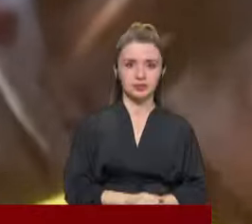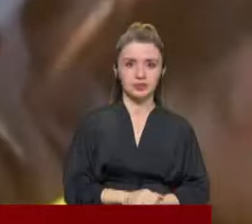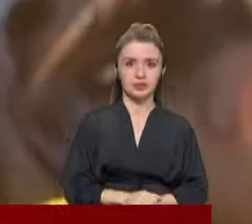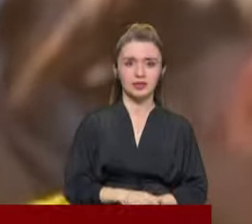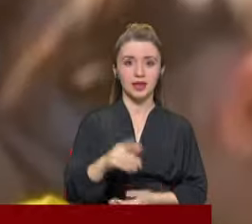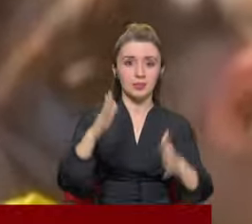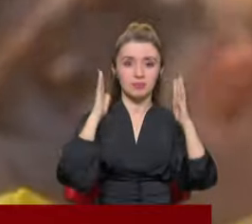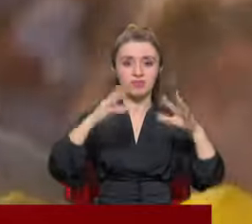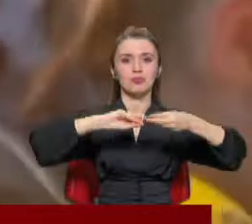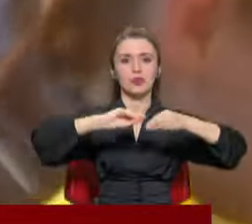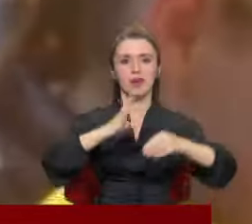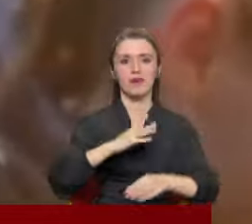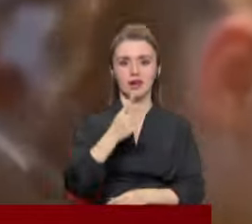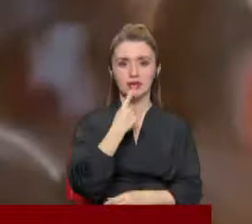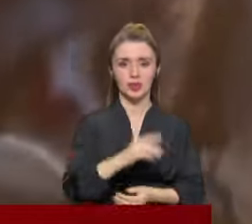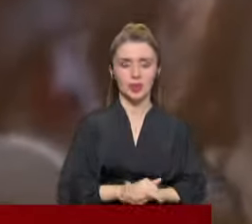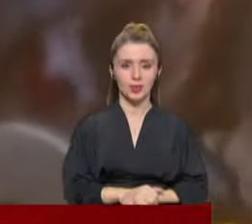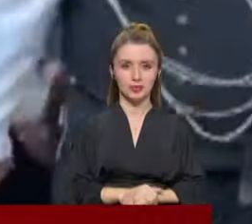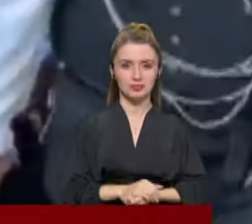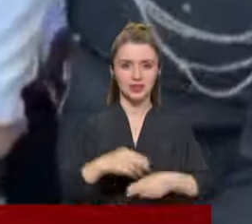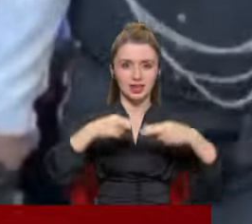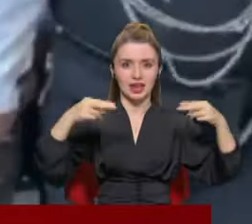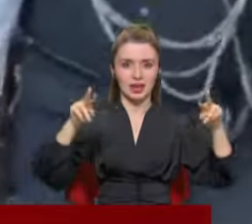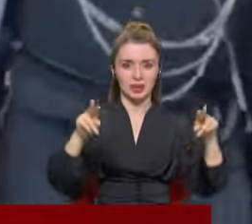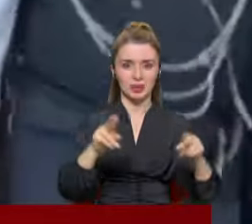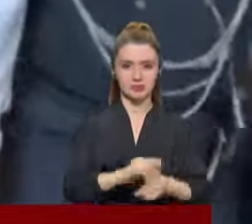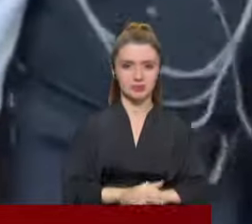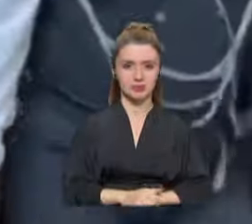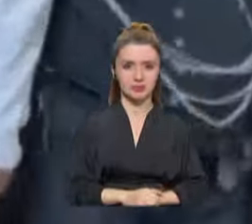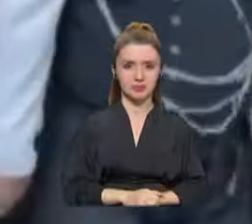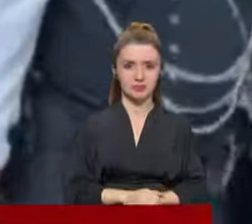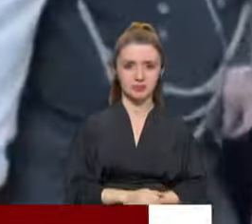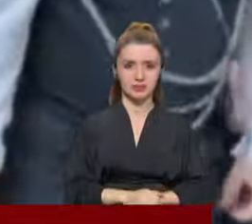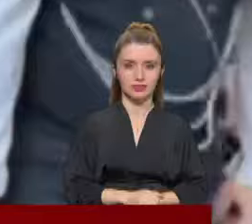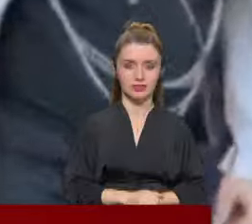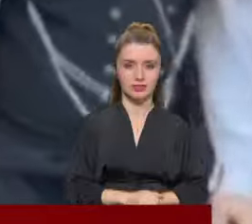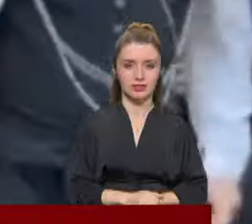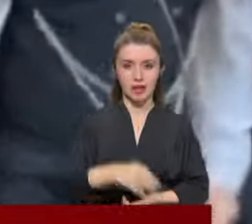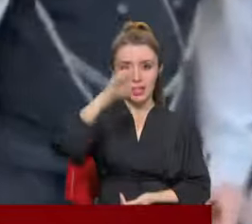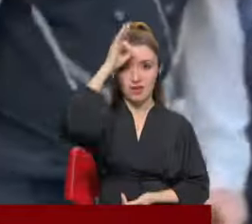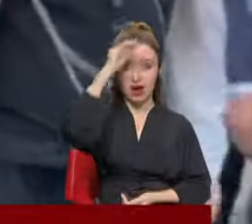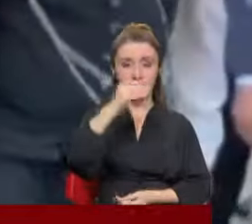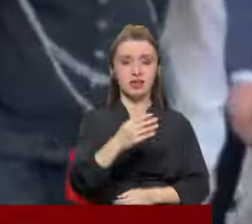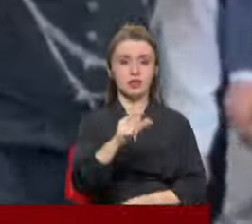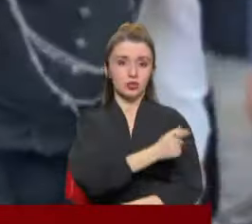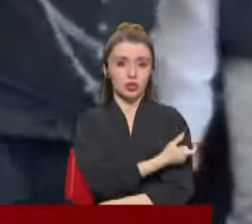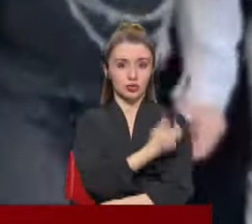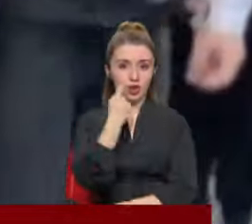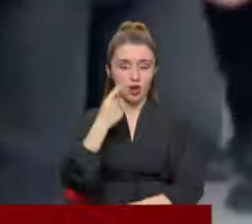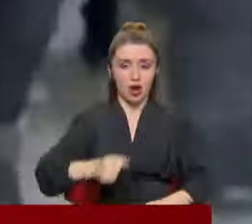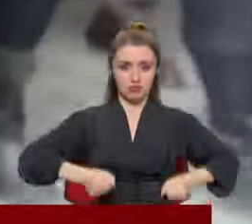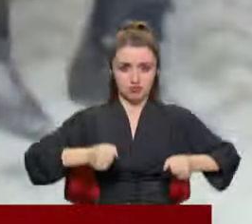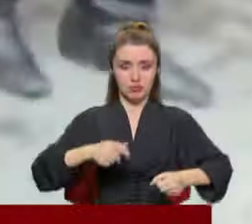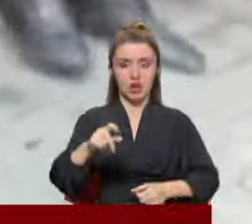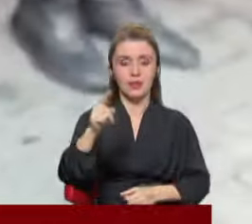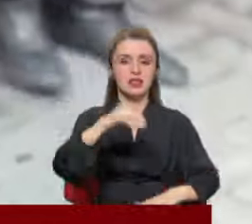başı dertte. Skeç gibi ha. Fatih Trabzon Öğrenci Yurdu açılışında horon oynayan